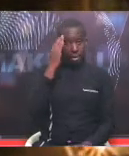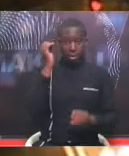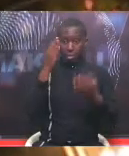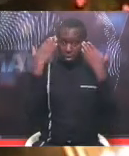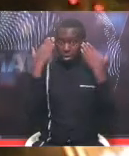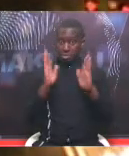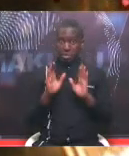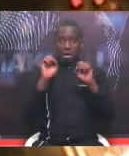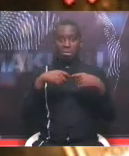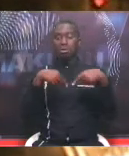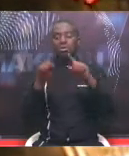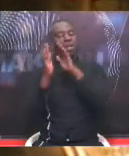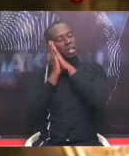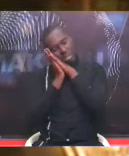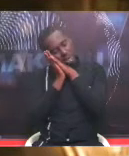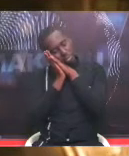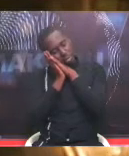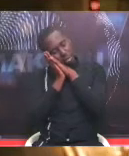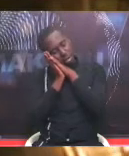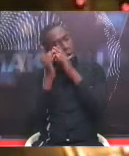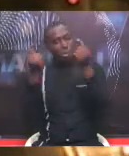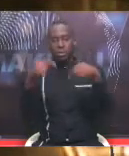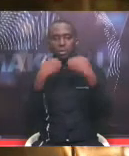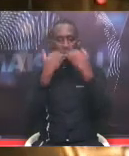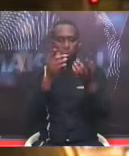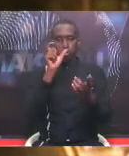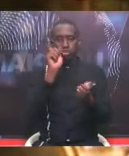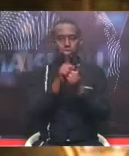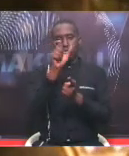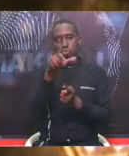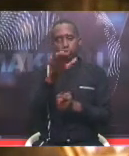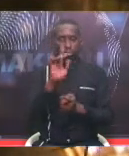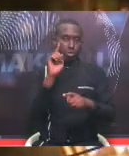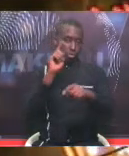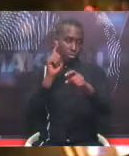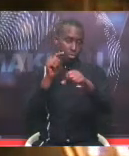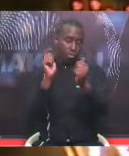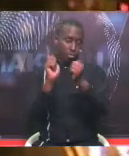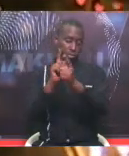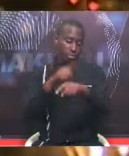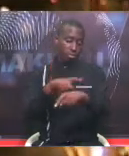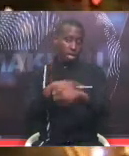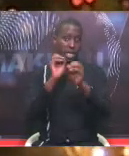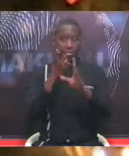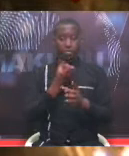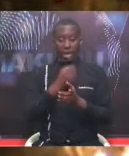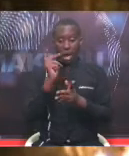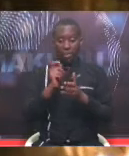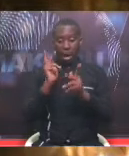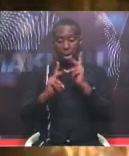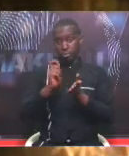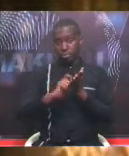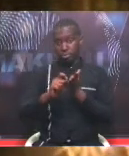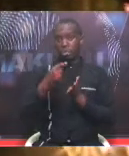yatabizi ashobora kwiryamira akaryamira ntabashe kuza guhura n'umuntu we kugihe ariko iyo twararanye abantu biyandikishije